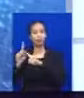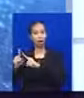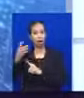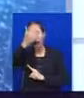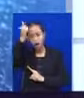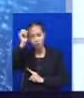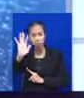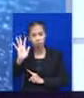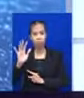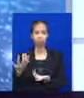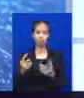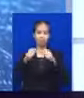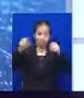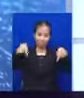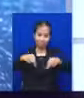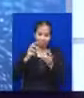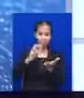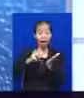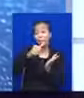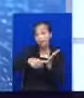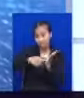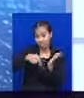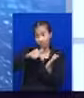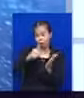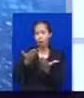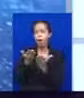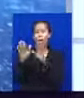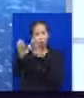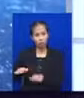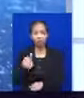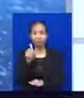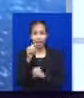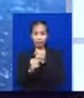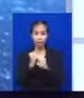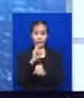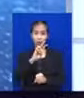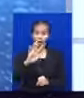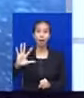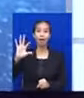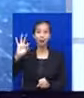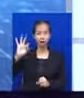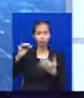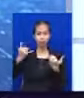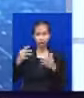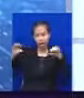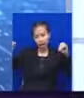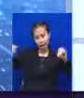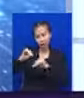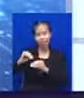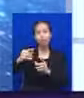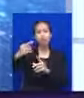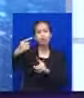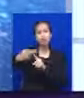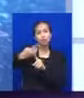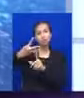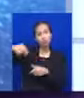าลืมขอใบกำกับภาษีมาเพื่อที่จะลดหย่อนภาษีประจำปี2559ด้วยนะคะใกล้ถึงช่วงเทศกาลสงกร